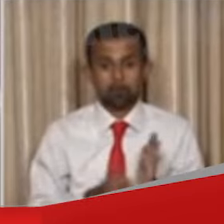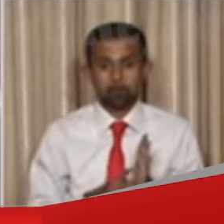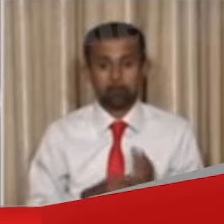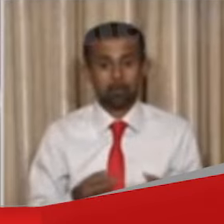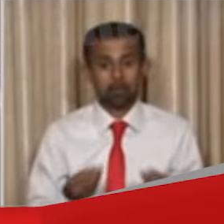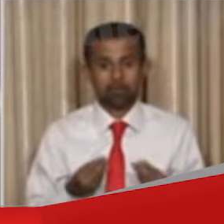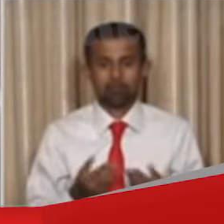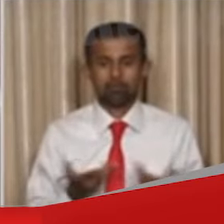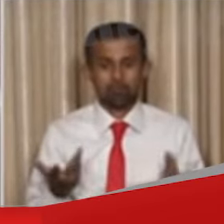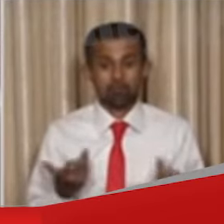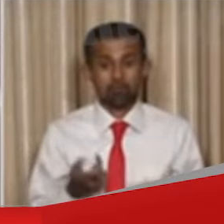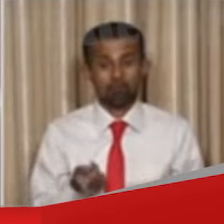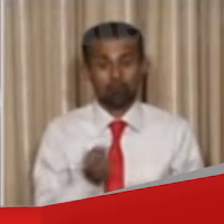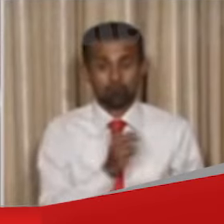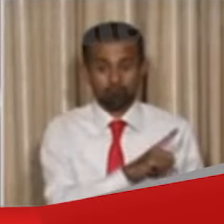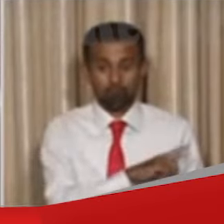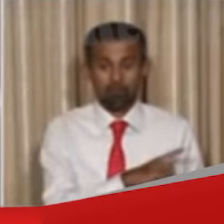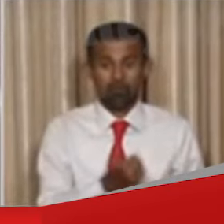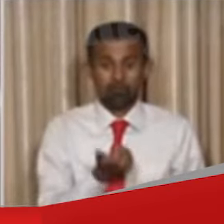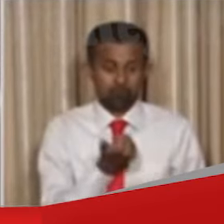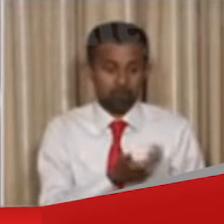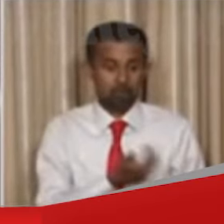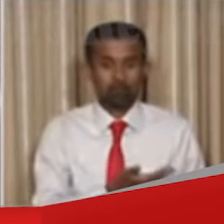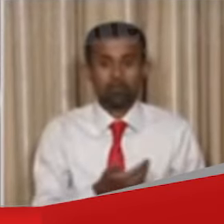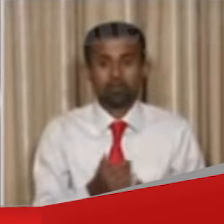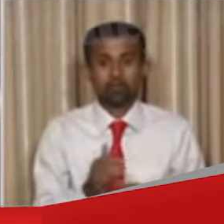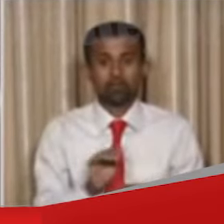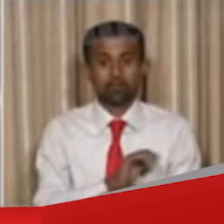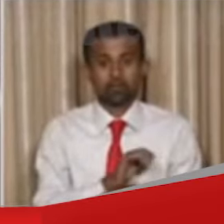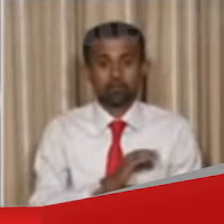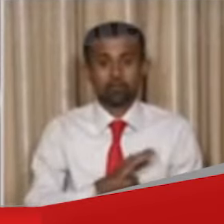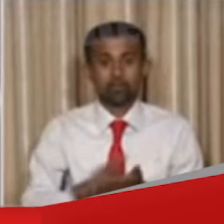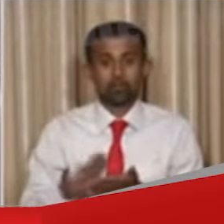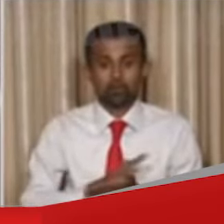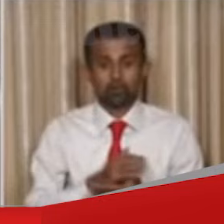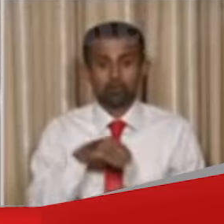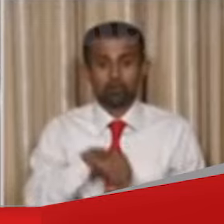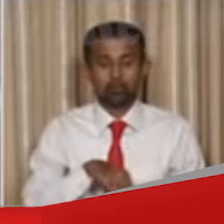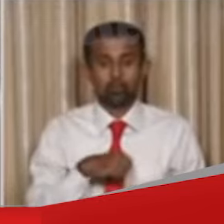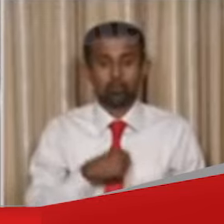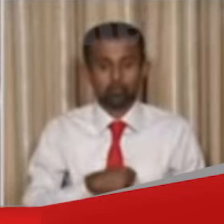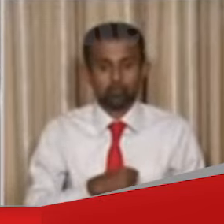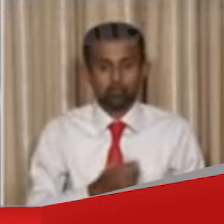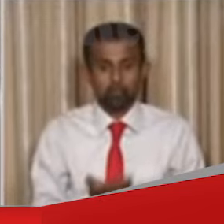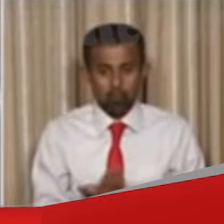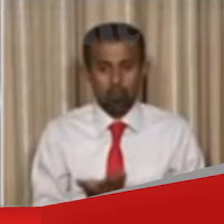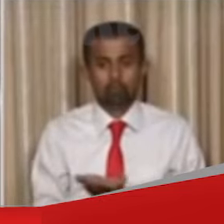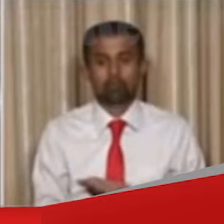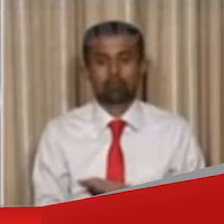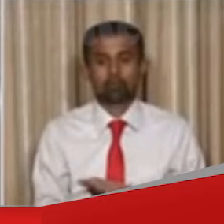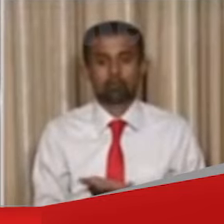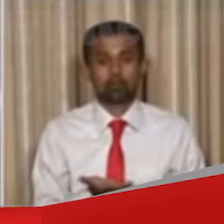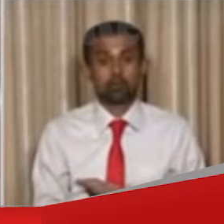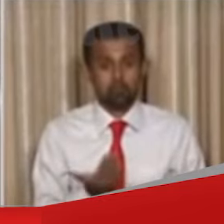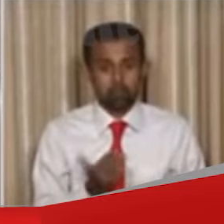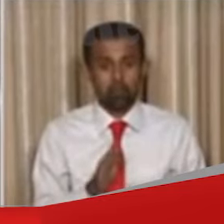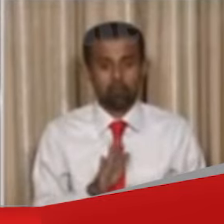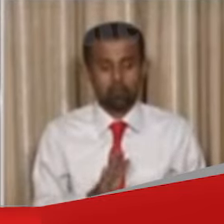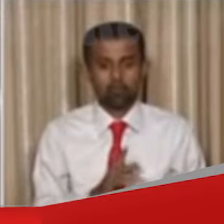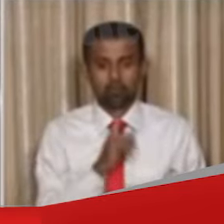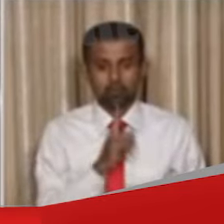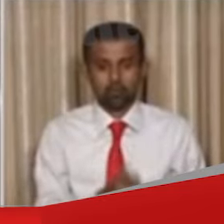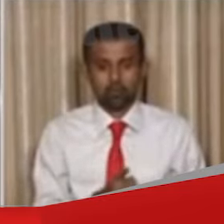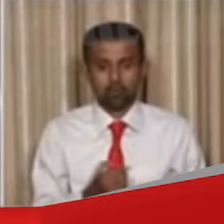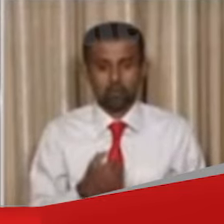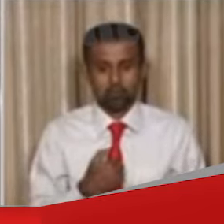වඩා වැදගත් කාර්යයන් ගණනාවක් මේ ඩිජිටල් සේවා සම්බන්ධයෙන් ආණ්ඩුව සිදු කළ යුතුය තියෙනවා ඒ සිදු කළ යුතුයයි කියන එක